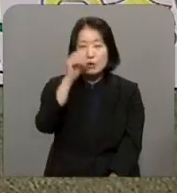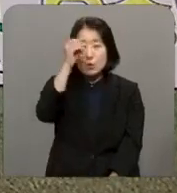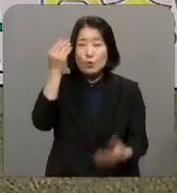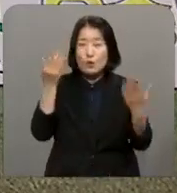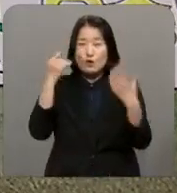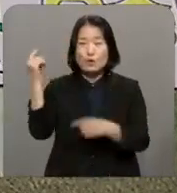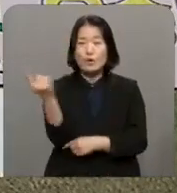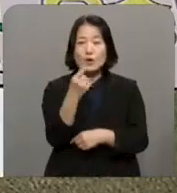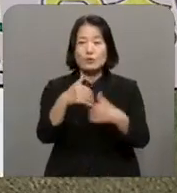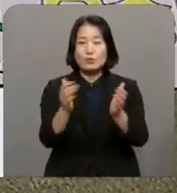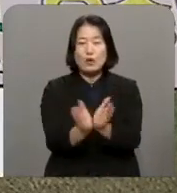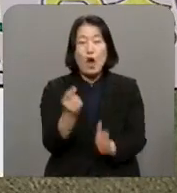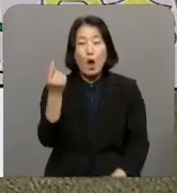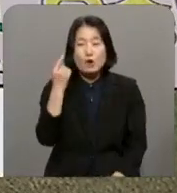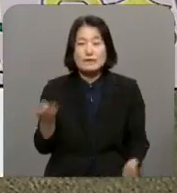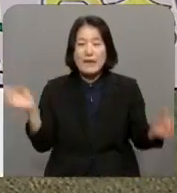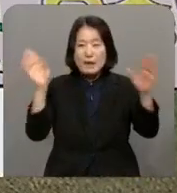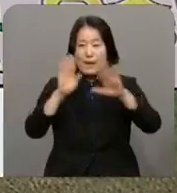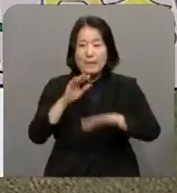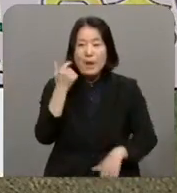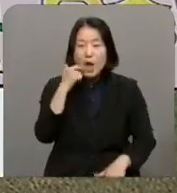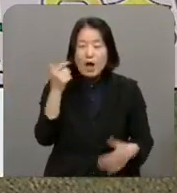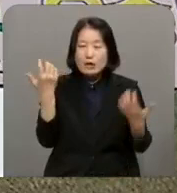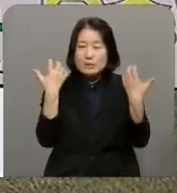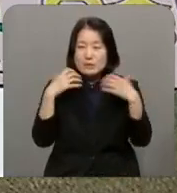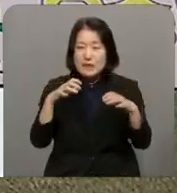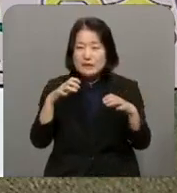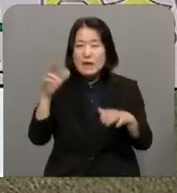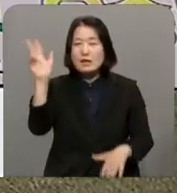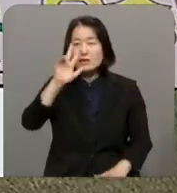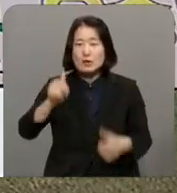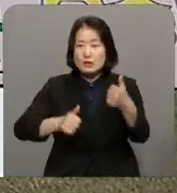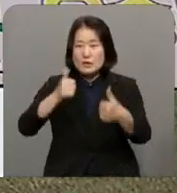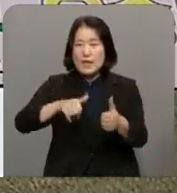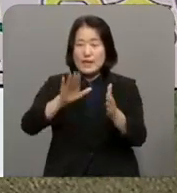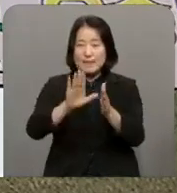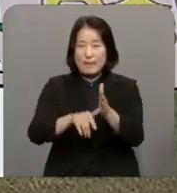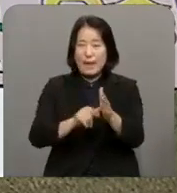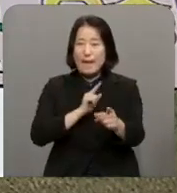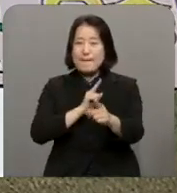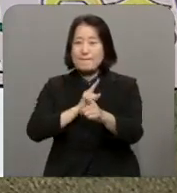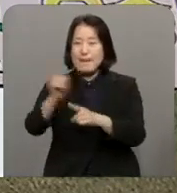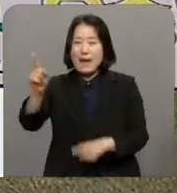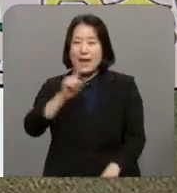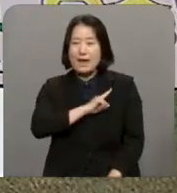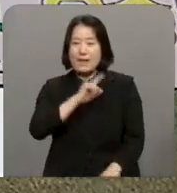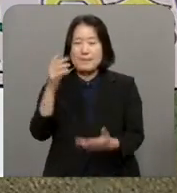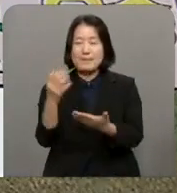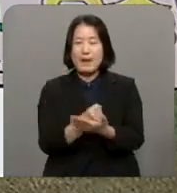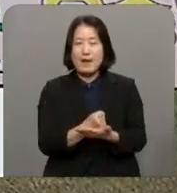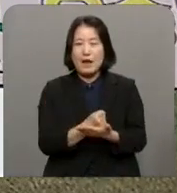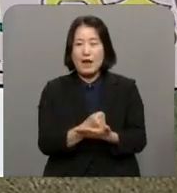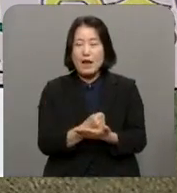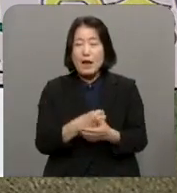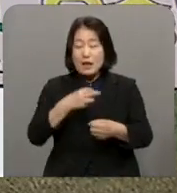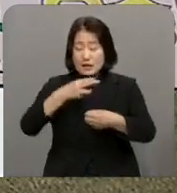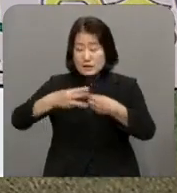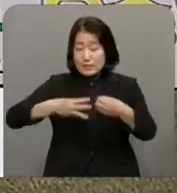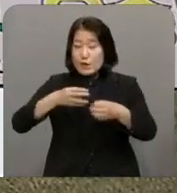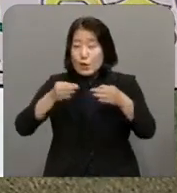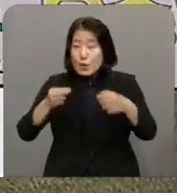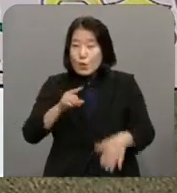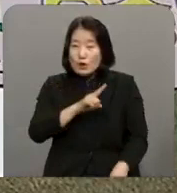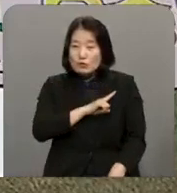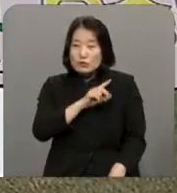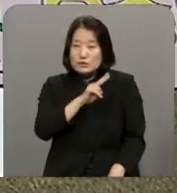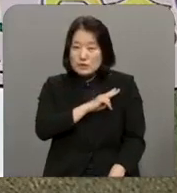강릉고등학교 야구부가 어젯밤 황금사자기 전국 고교 야구대회에서 우승했습니다. 강릉고는 최근 3년 동안